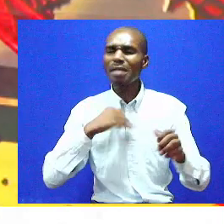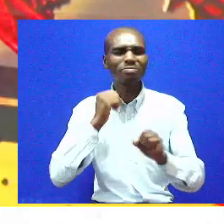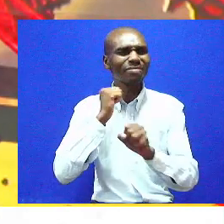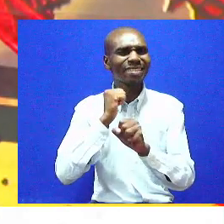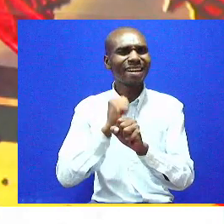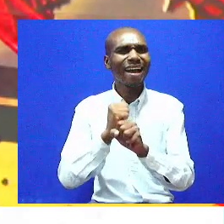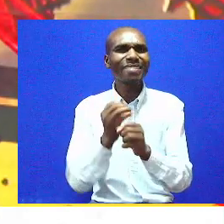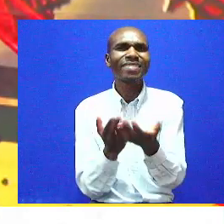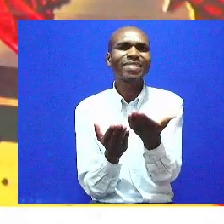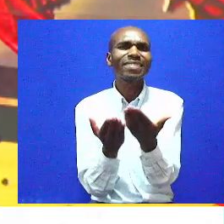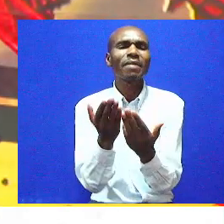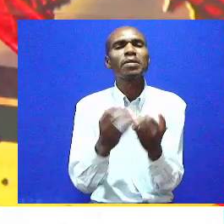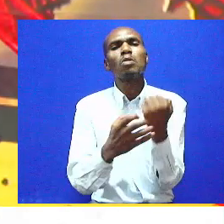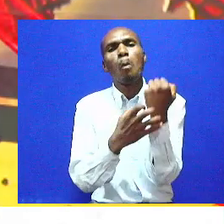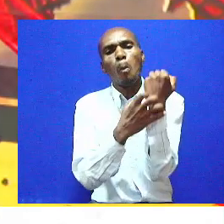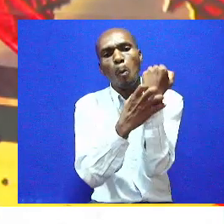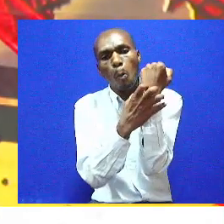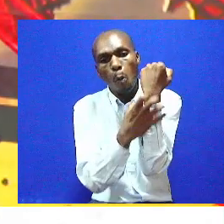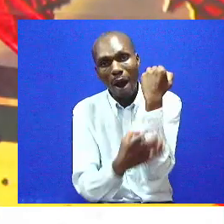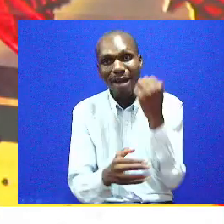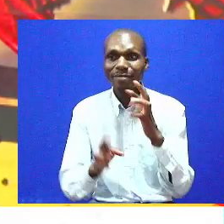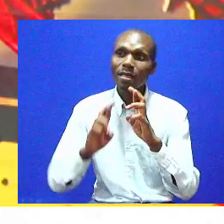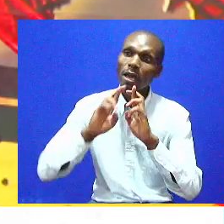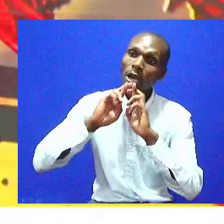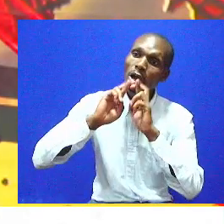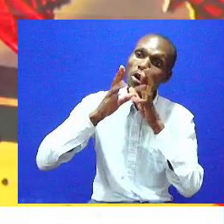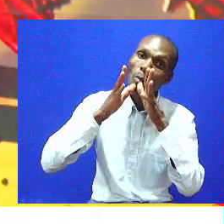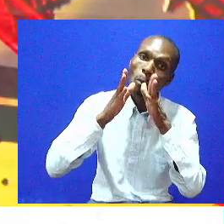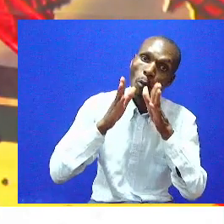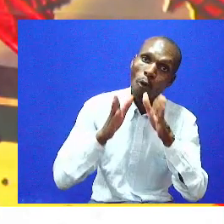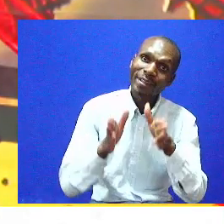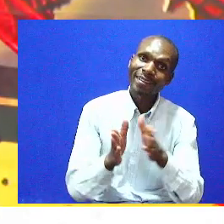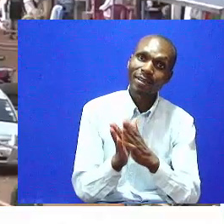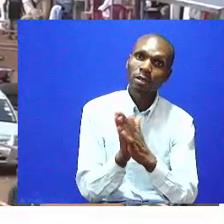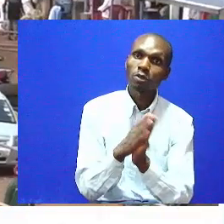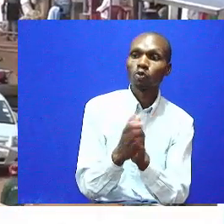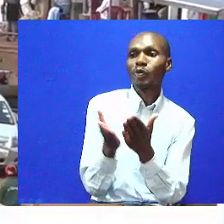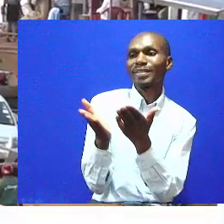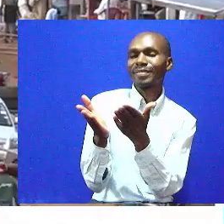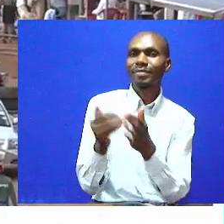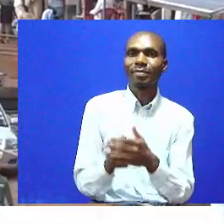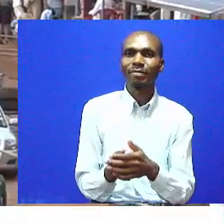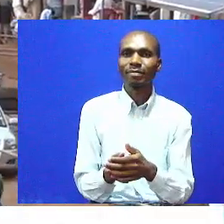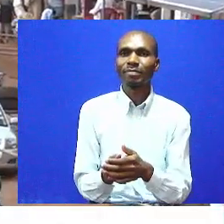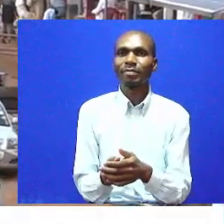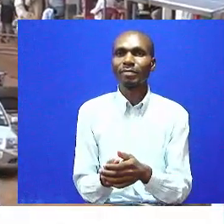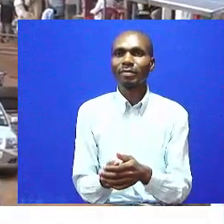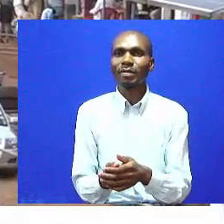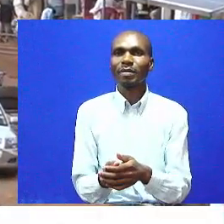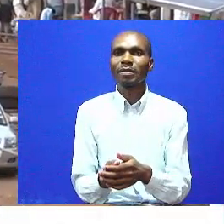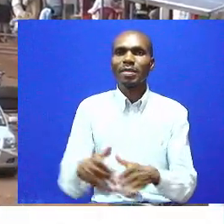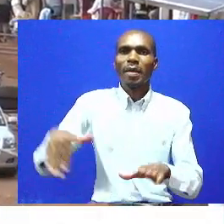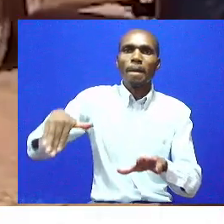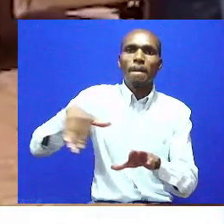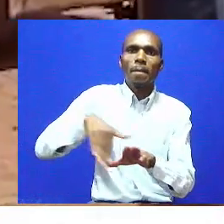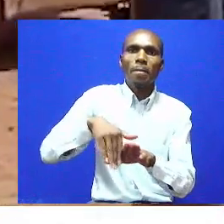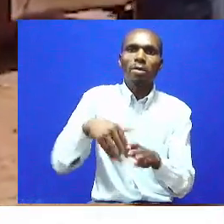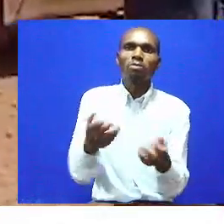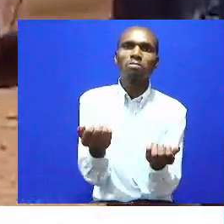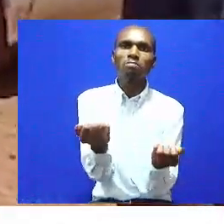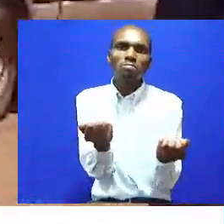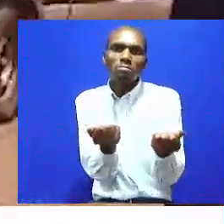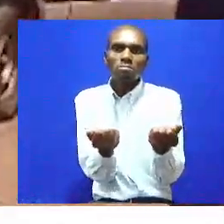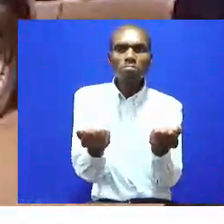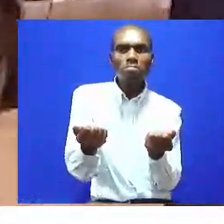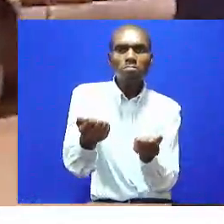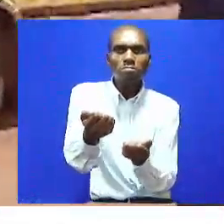koleli buwabo inse. Mwalike ito Brighton Makoli, norobot yoruo. Apo teni ribeziteji ya Kigali, asumoji obo